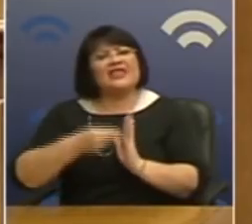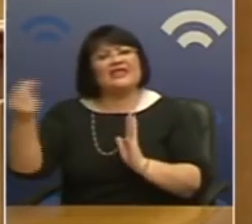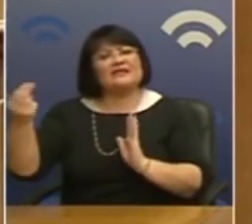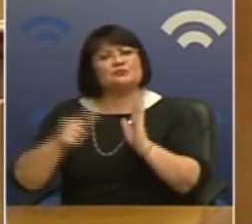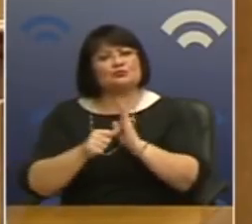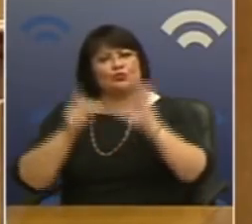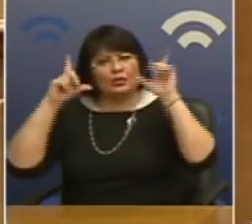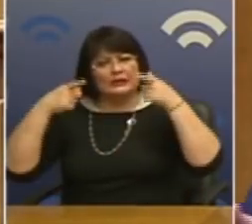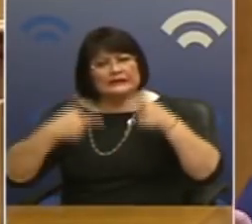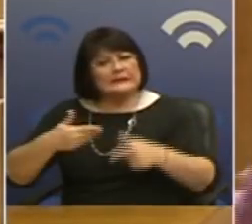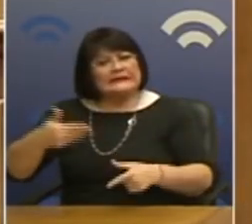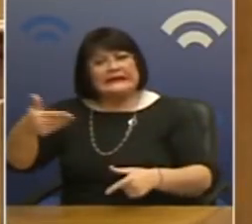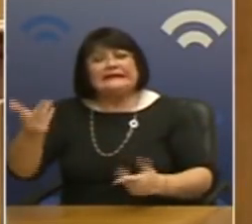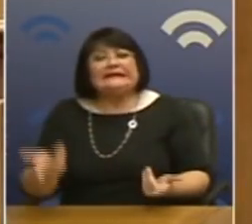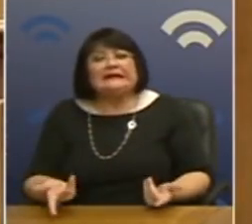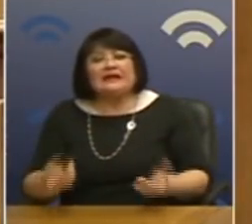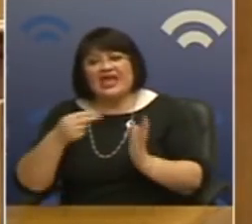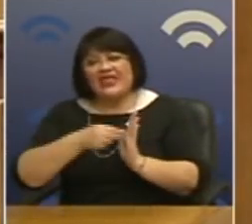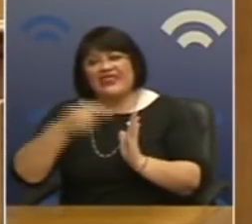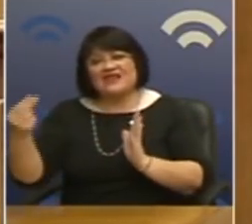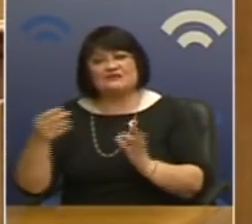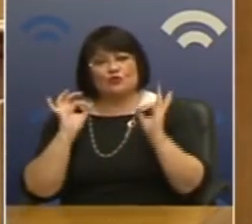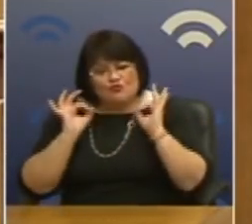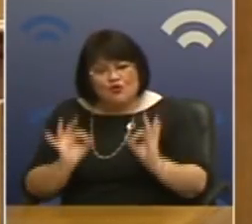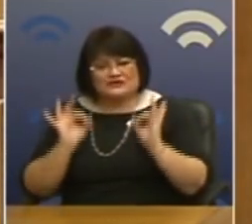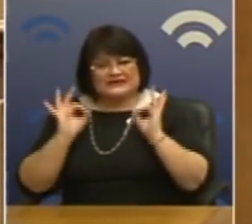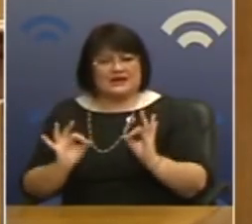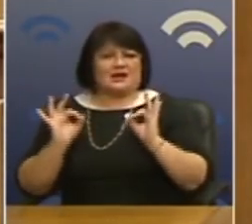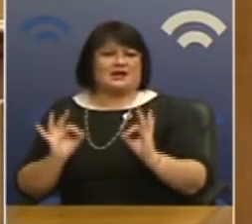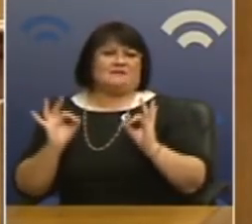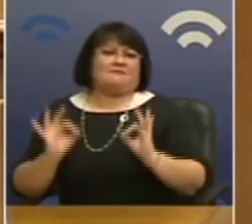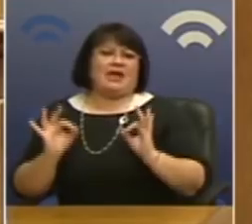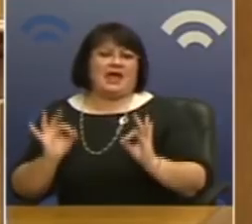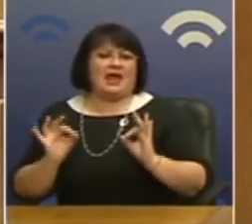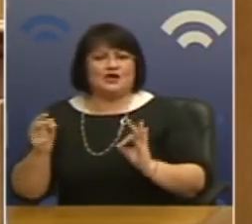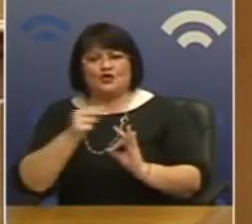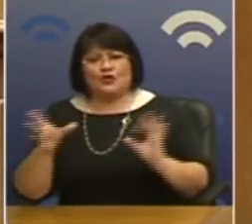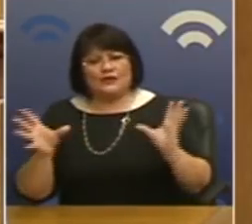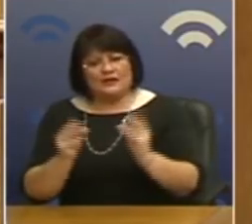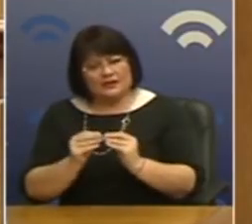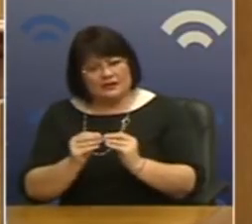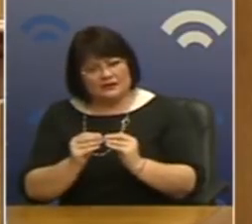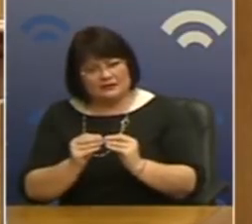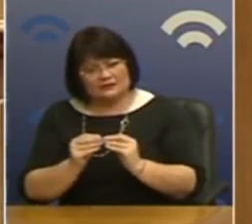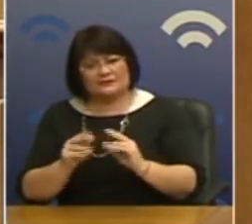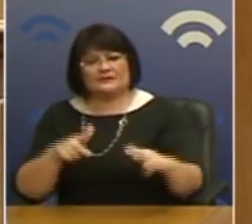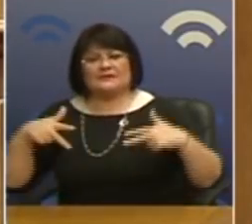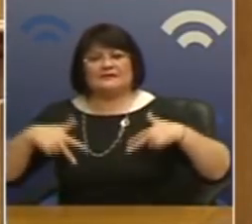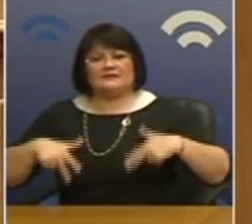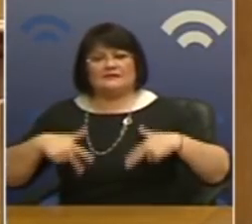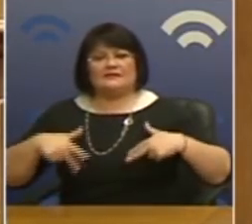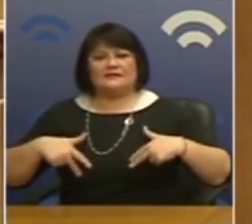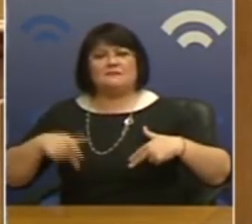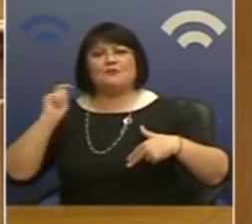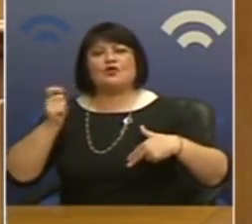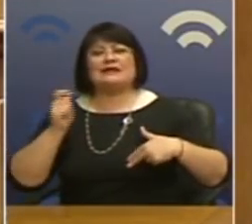της Δημοκρατίας σε ένα θεσμό πιο καθοριστικό σε ό,τι αφορά την εξασφάλιση κυβερνητικής πολιτική